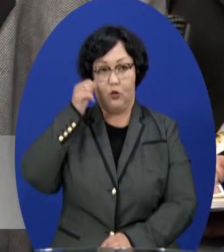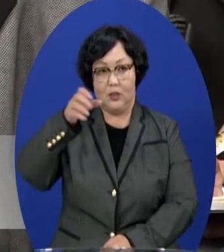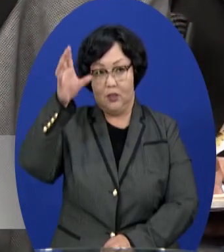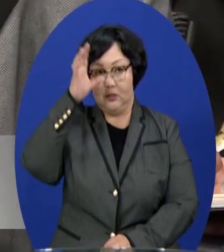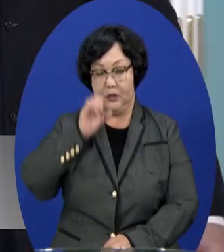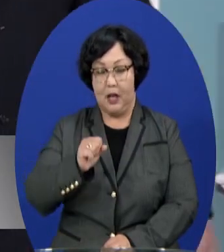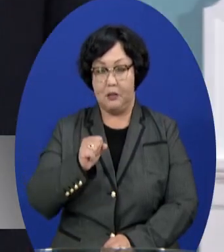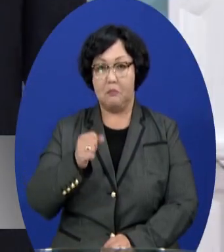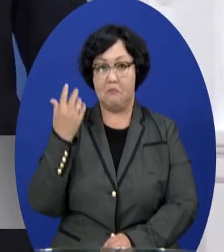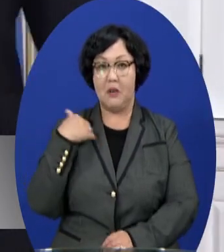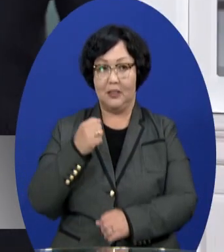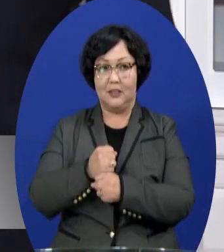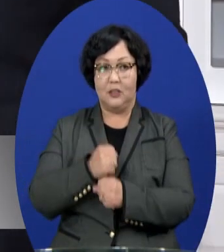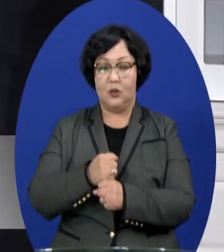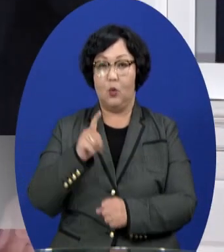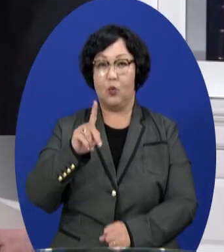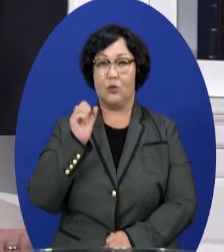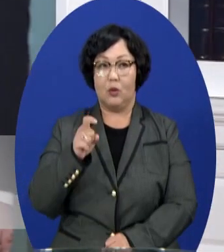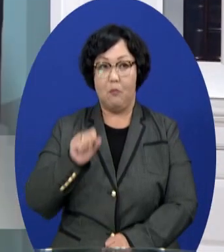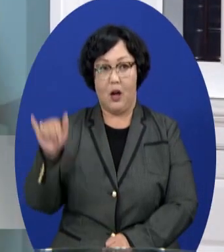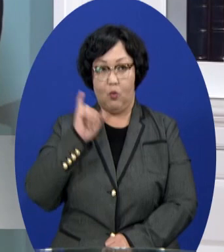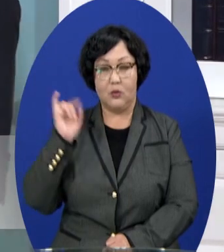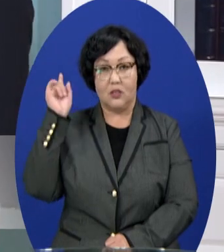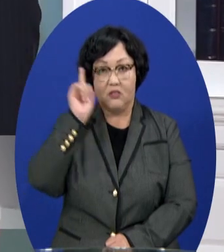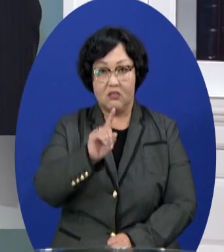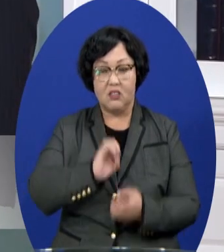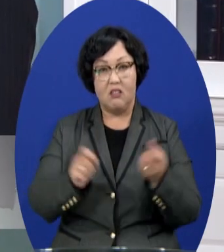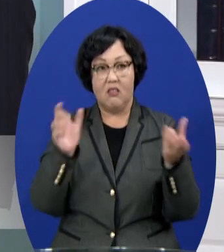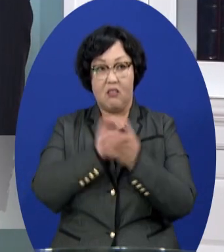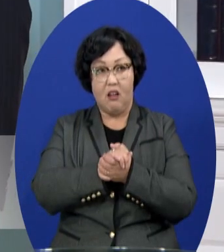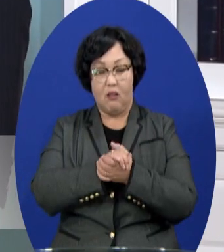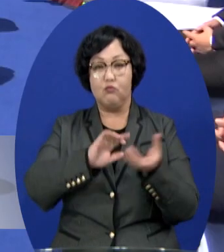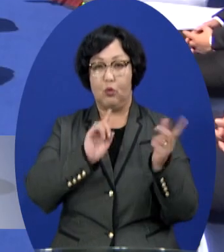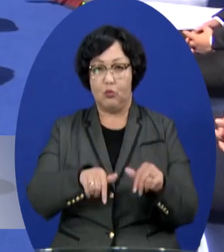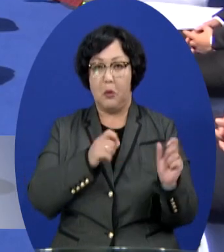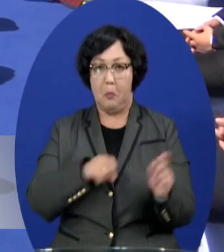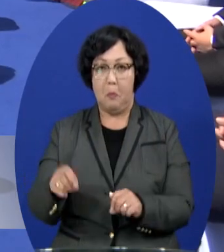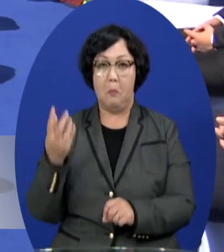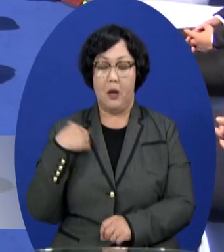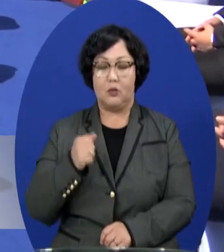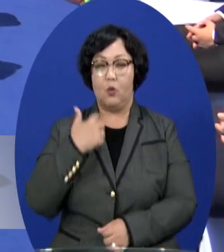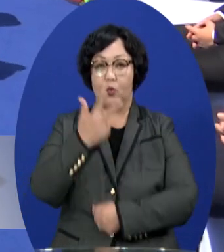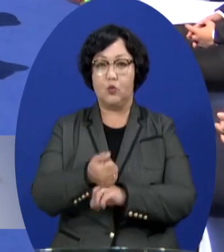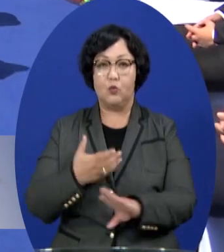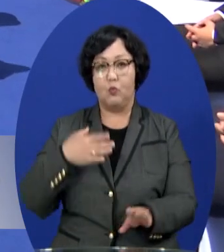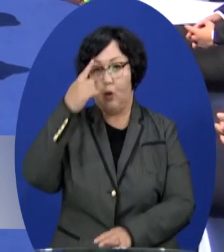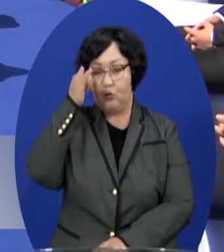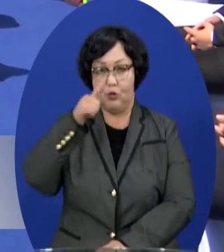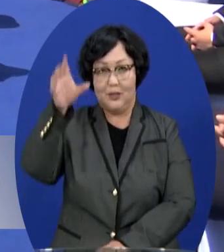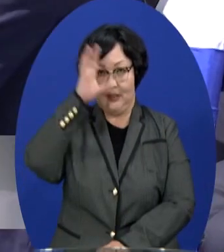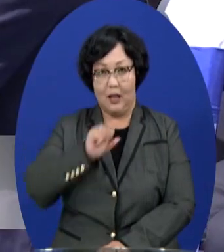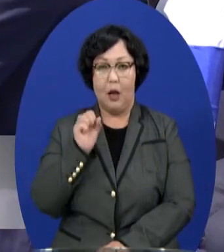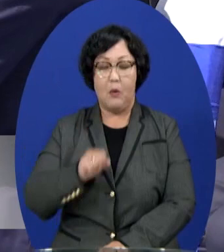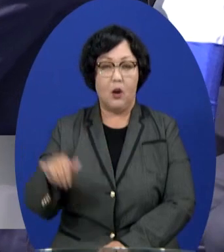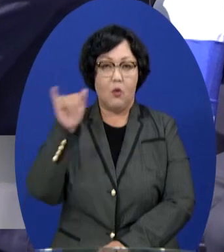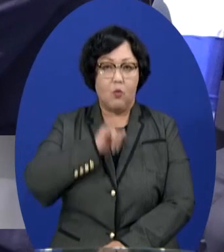сайд байхдаа Америкийн нэгдсэн улсад айлчлах үеэрээ энэ гэрээг үзгэлж байсан юм а. 3 жилийн өмнө Монгол улсын ерөнхий сайд Америкийн нэгдсэн